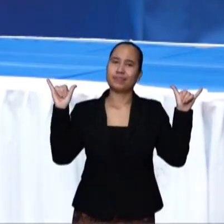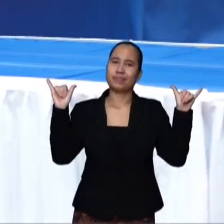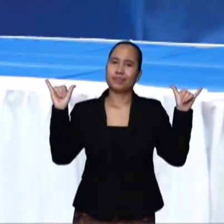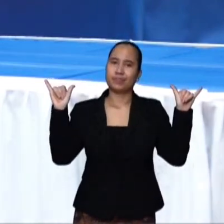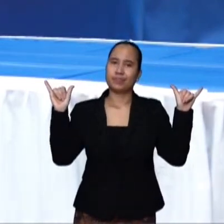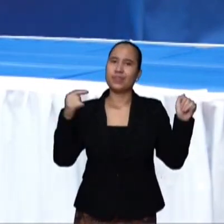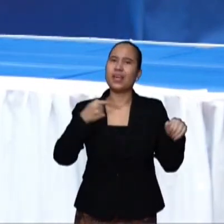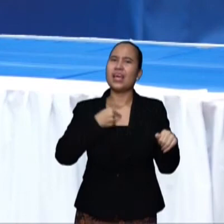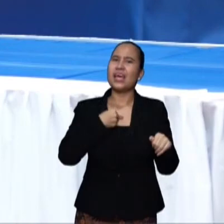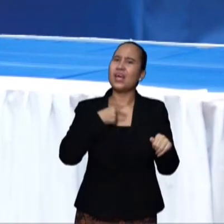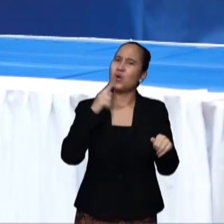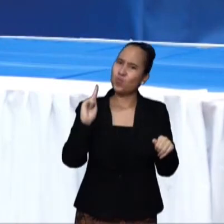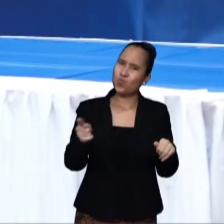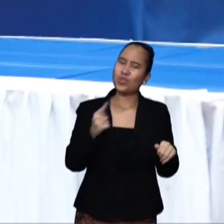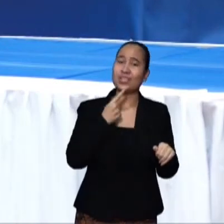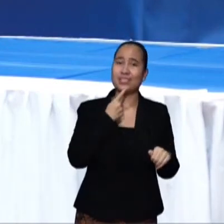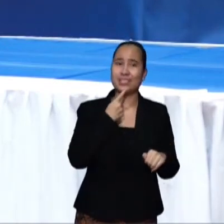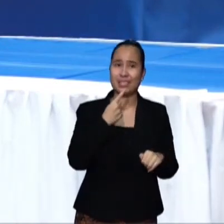Ik moet aangeven